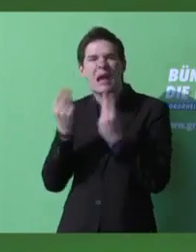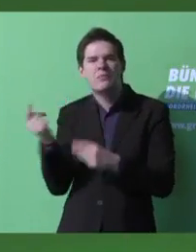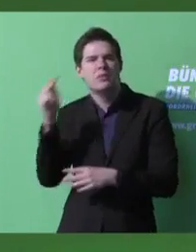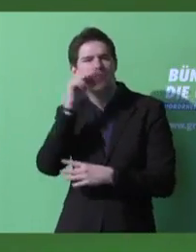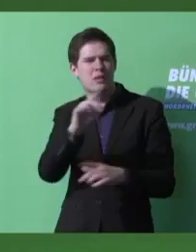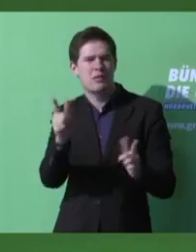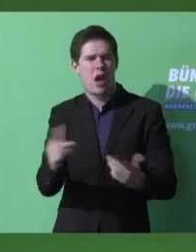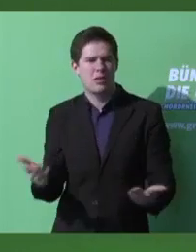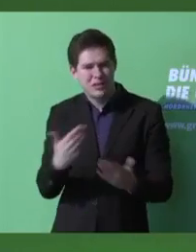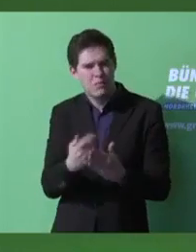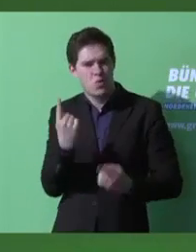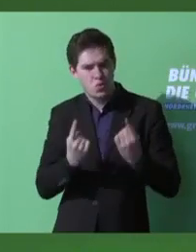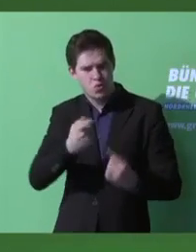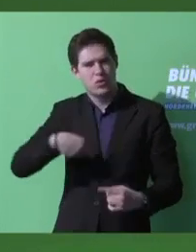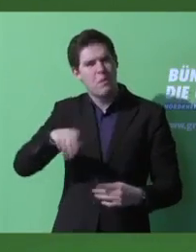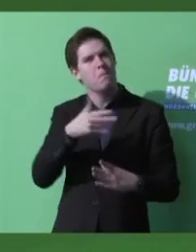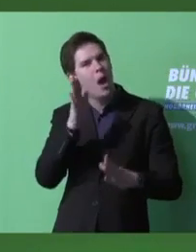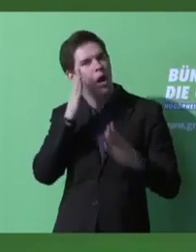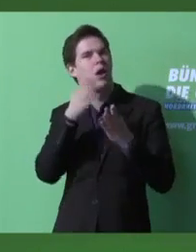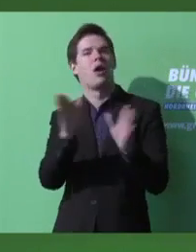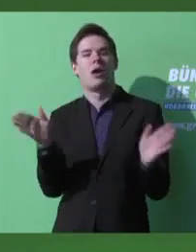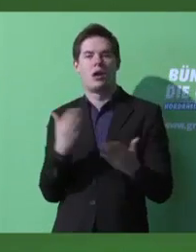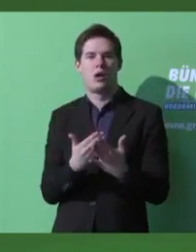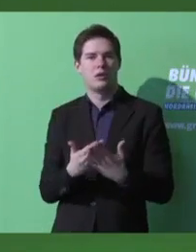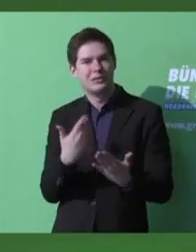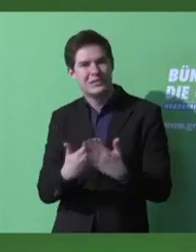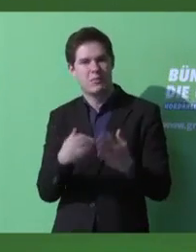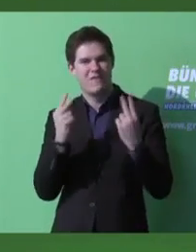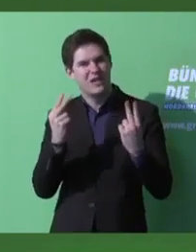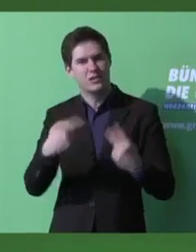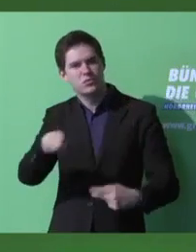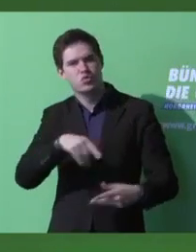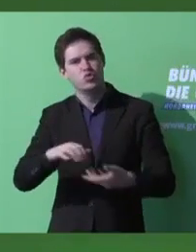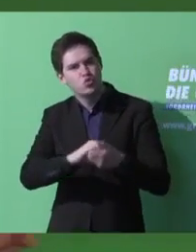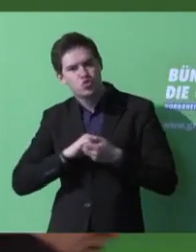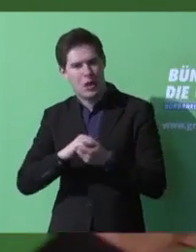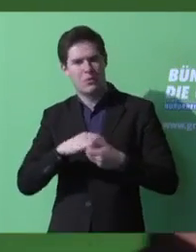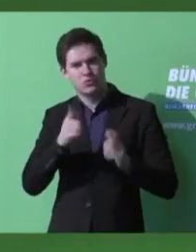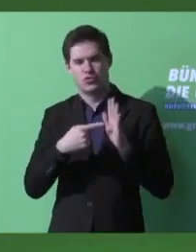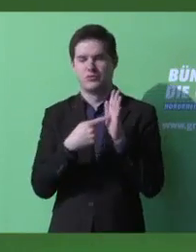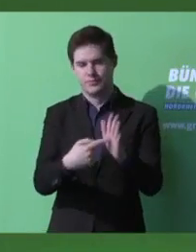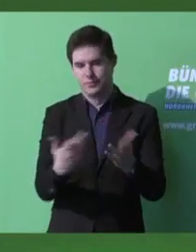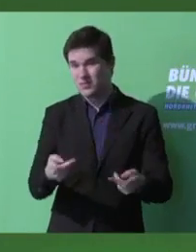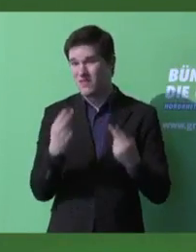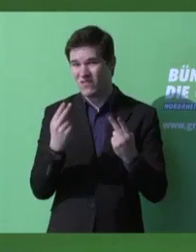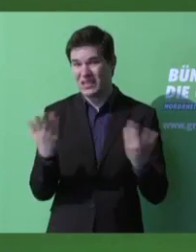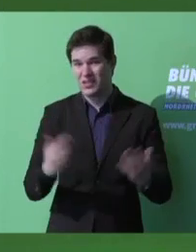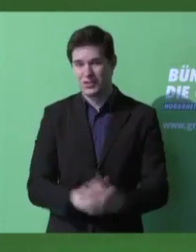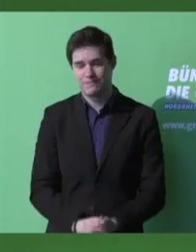Grünen in Nordrhein-Westfalen, das gemeinsam zu stehen. Und das ist ganz, ganz wichtig.